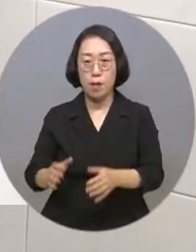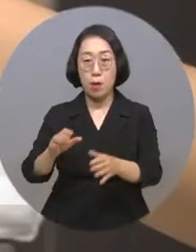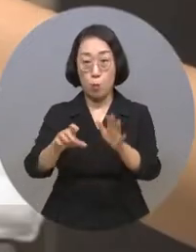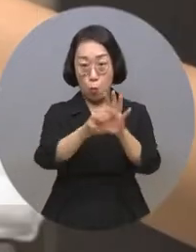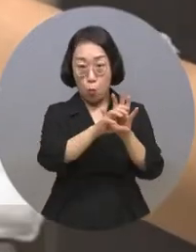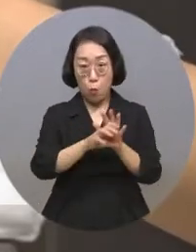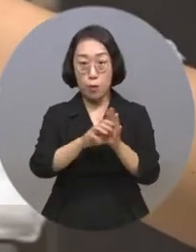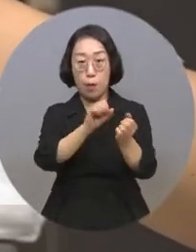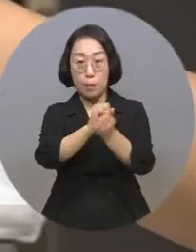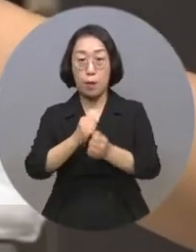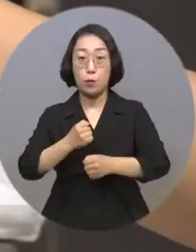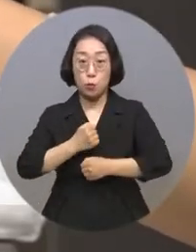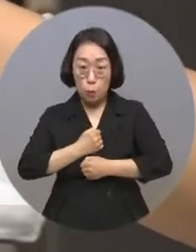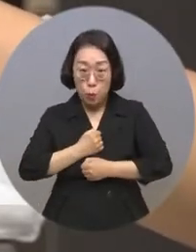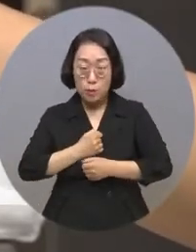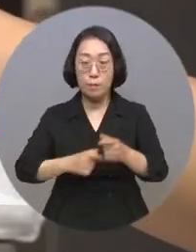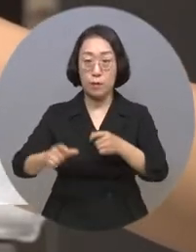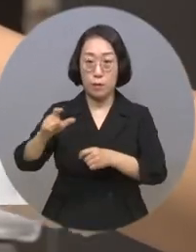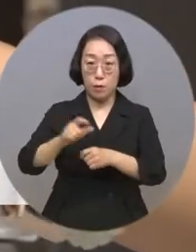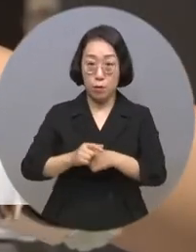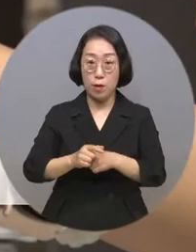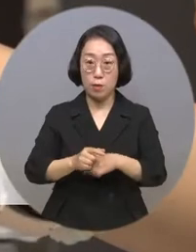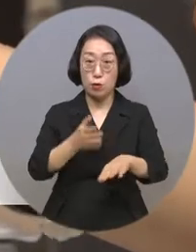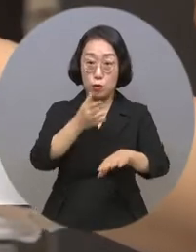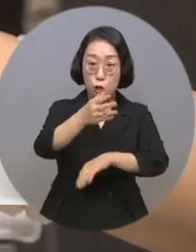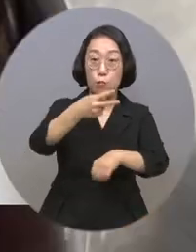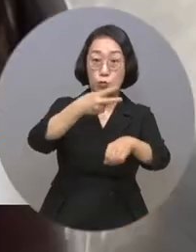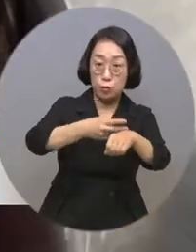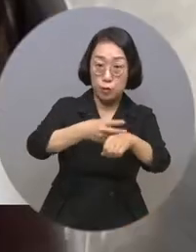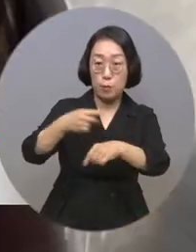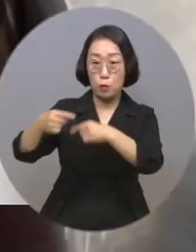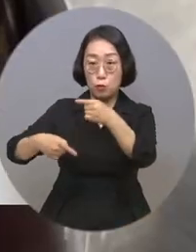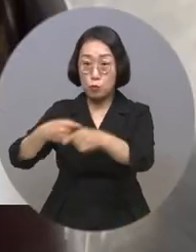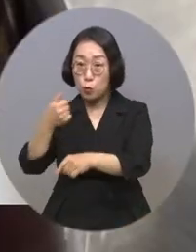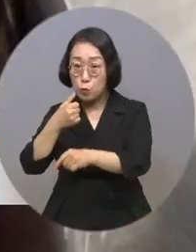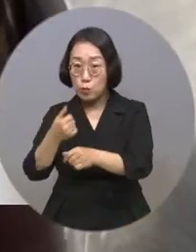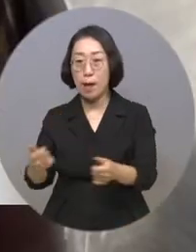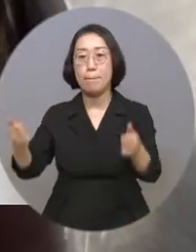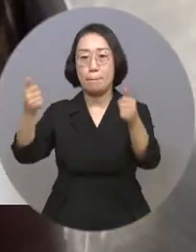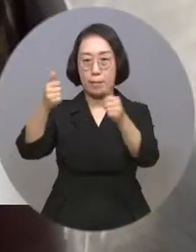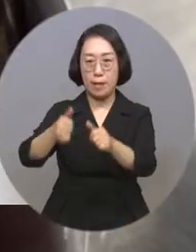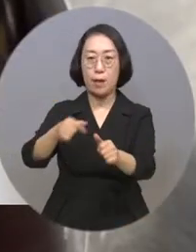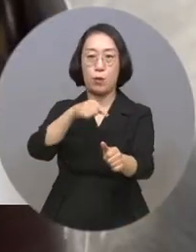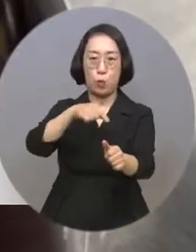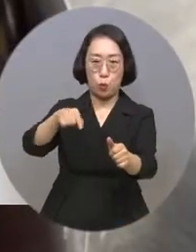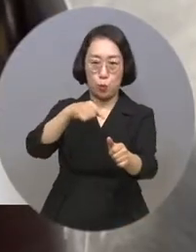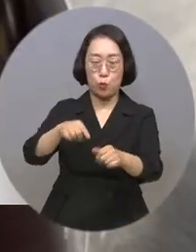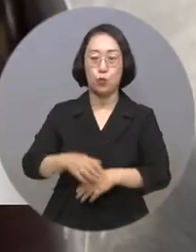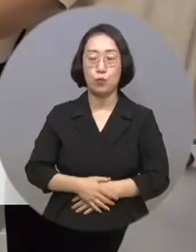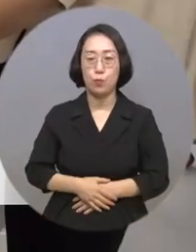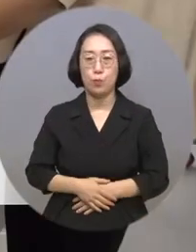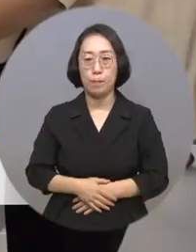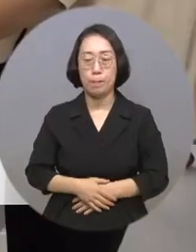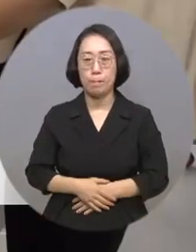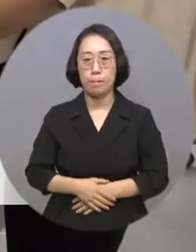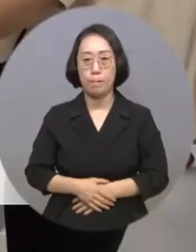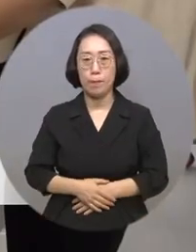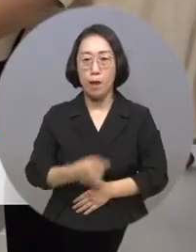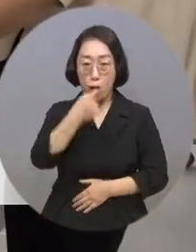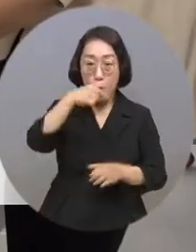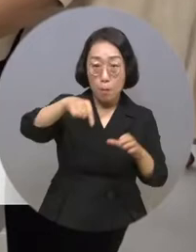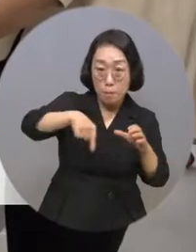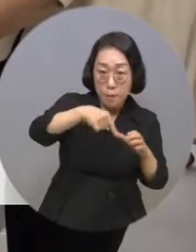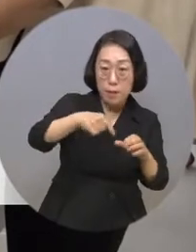준수 속에서 이루어졌으며 각 분야별 전문가와 수어 통역사가 함께했습니다. 이번 강좌는 커피